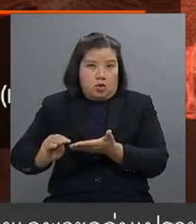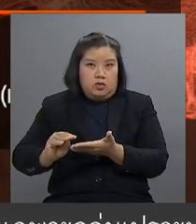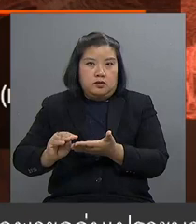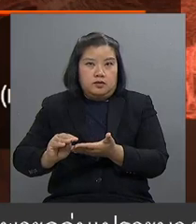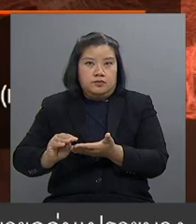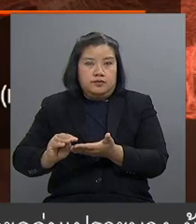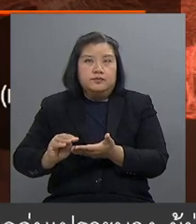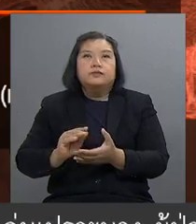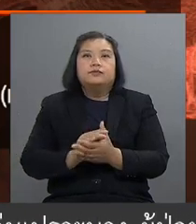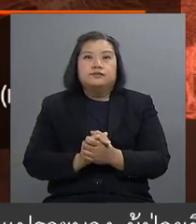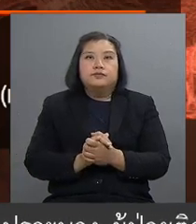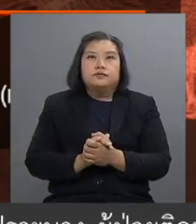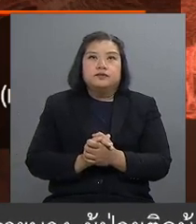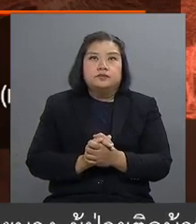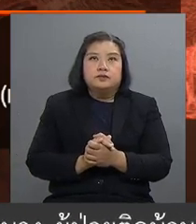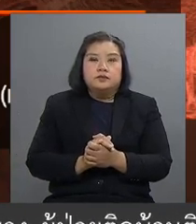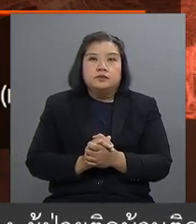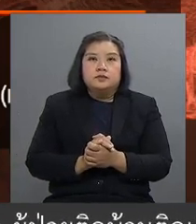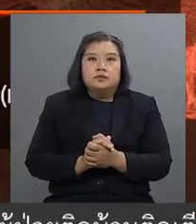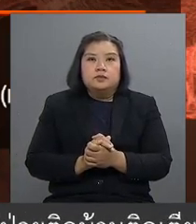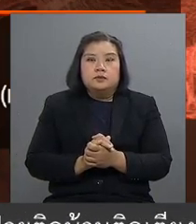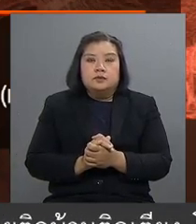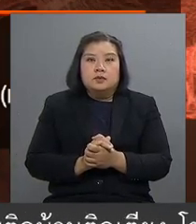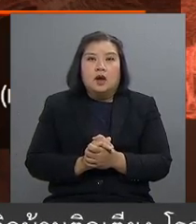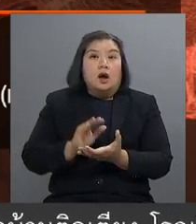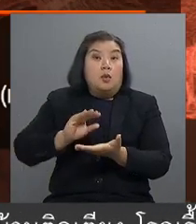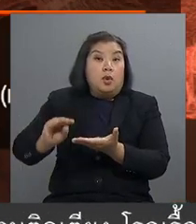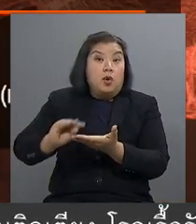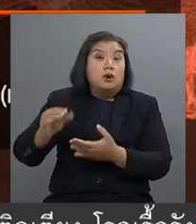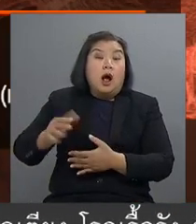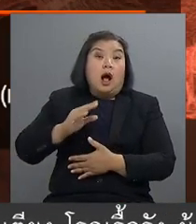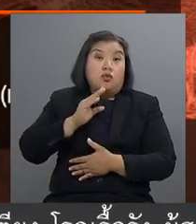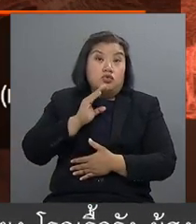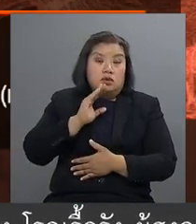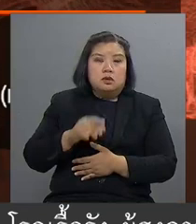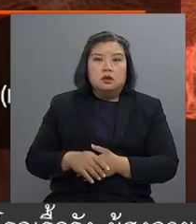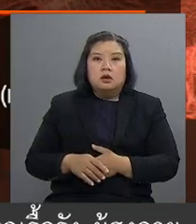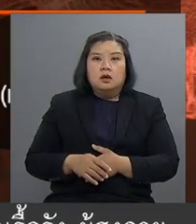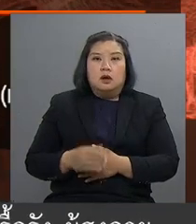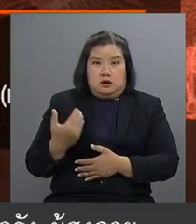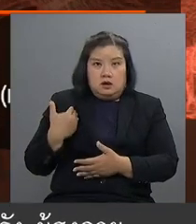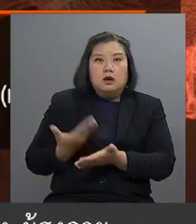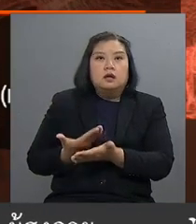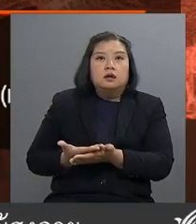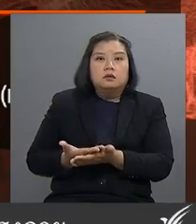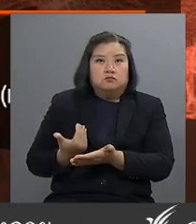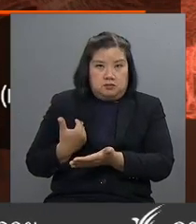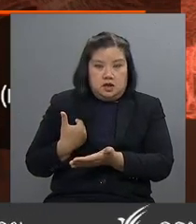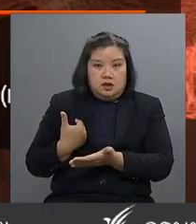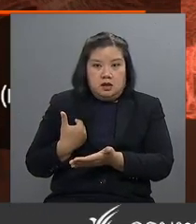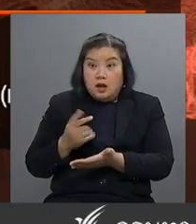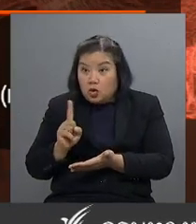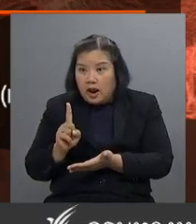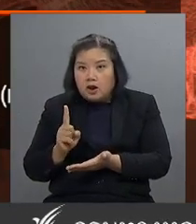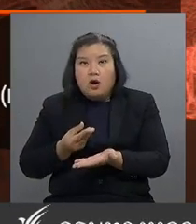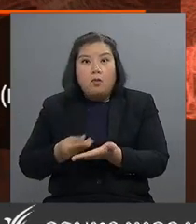ก็ค่อยๆมาเถอะเพราะว่าในที่สุดแล้วเนี่ยเวลาคนที่เขามีมีตังค์เกิดขึ้นมันเขาก็จะไปปกเขาจะ